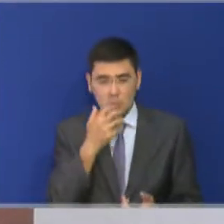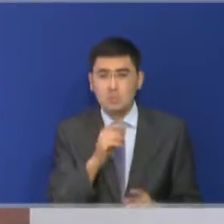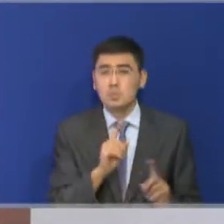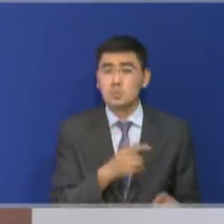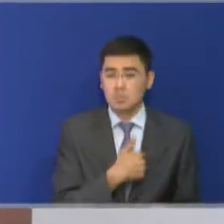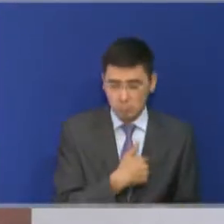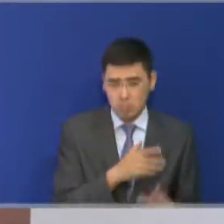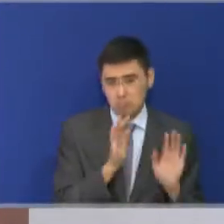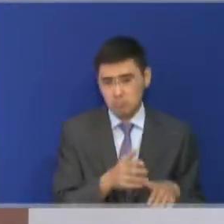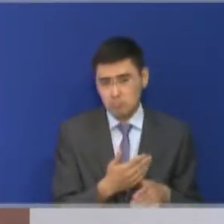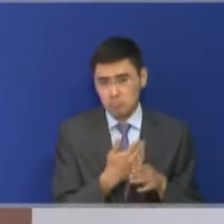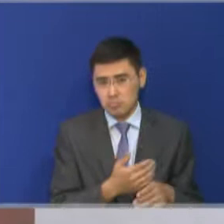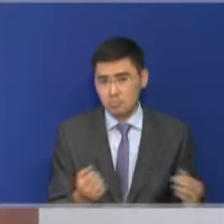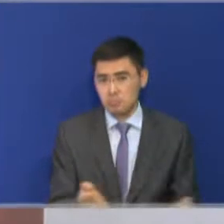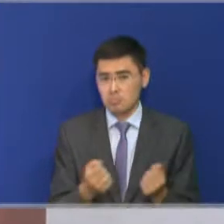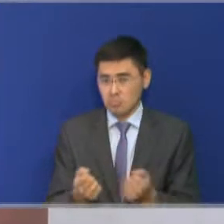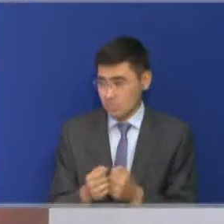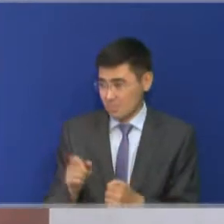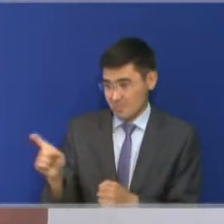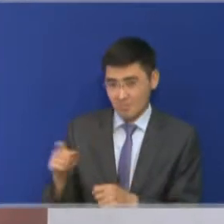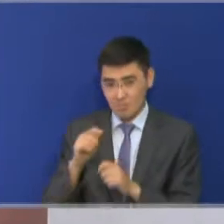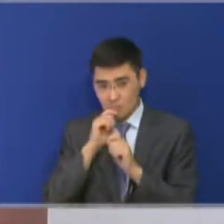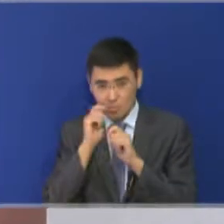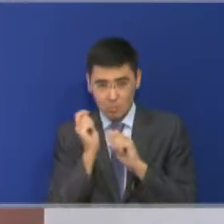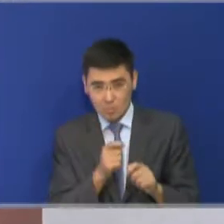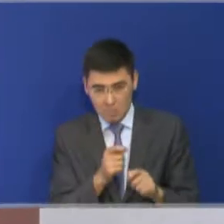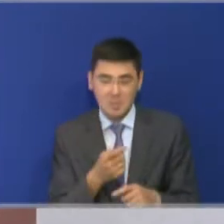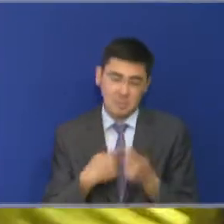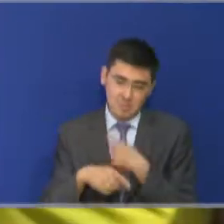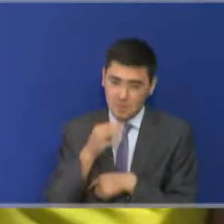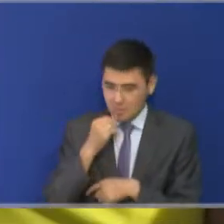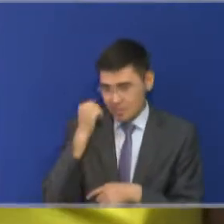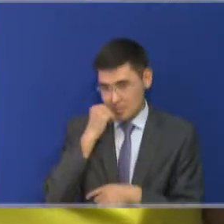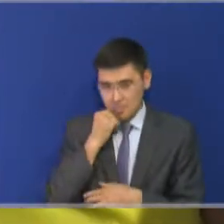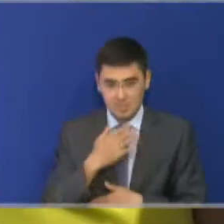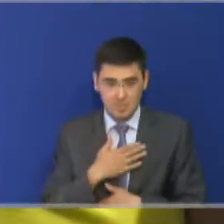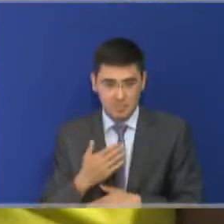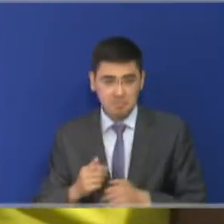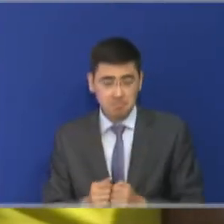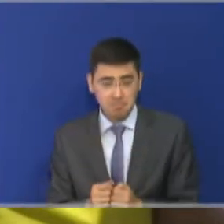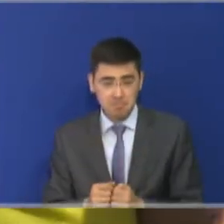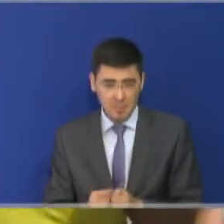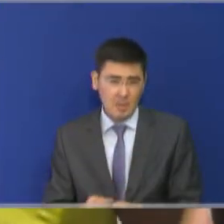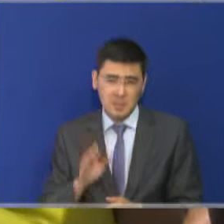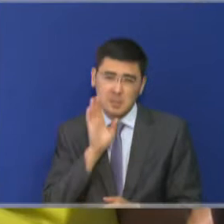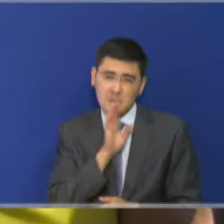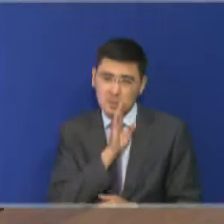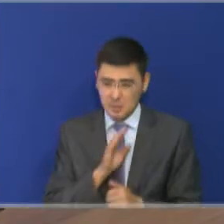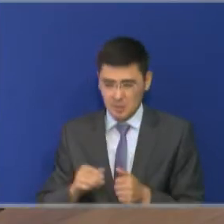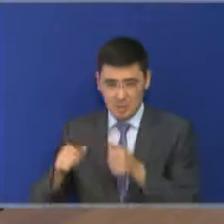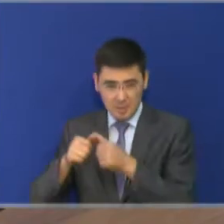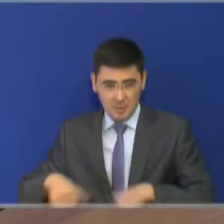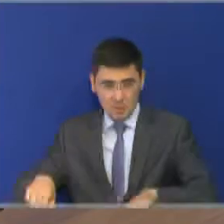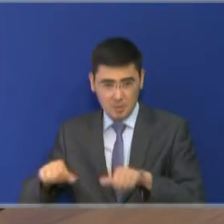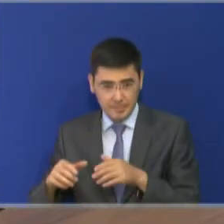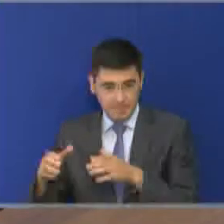істеп отырған сыйлықтарыңызға өте көп ризашылығымыз білдіргім келеді. Іскер әйелдер қауымдастығының мүшесі Шолпан